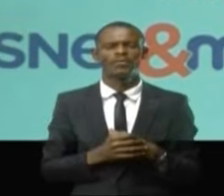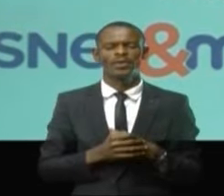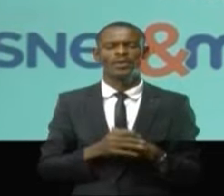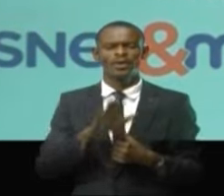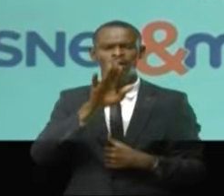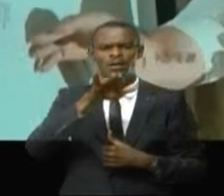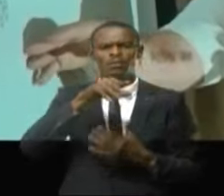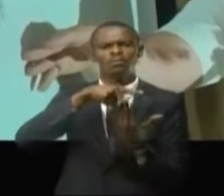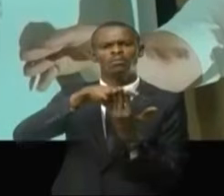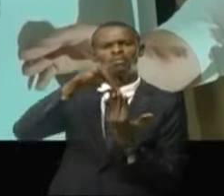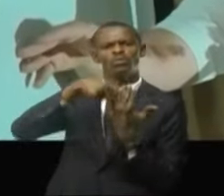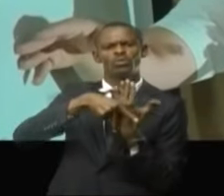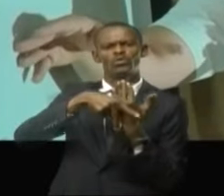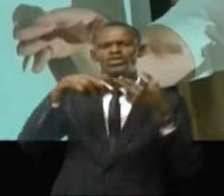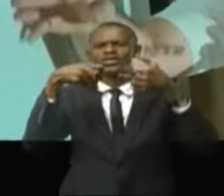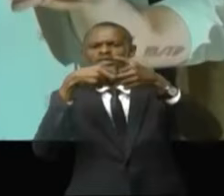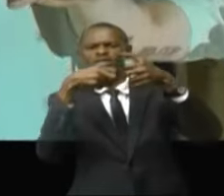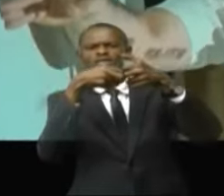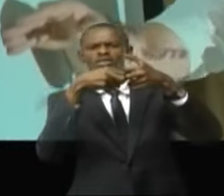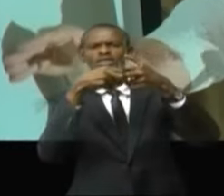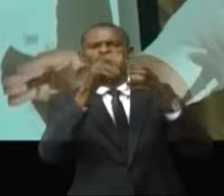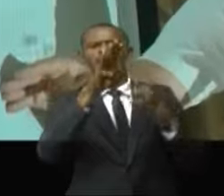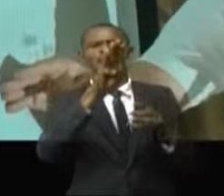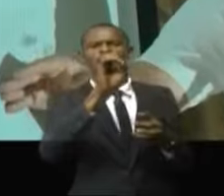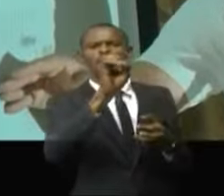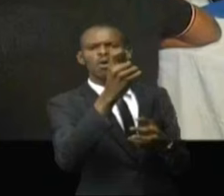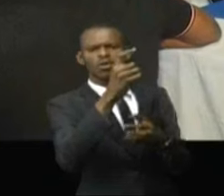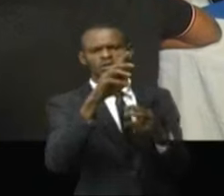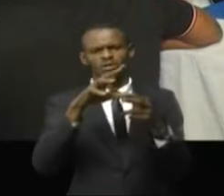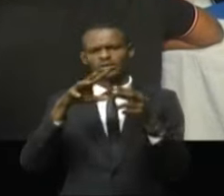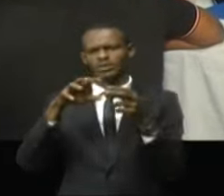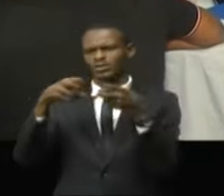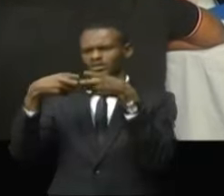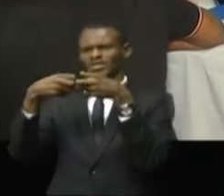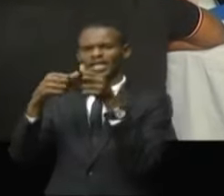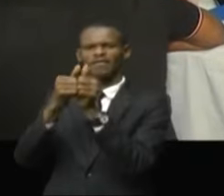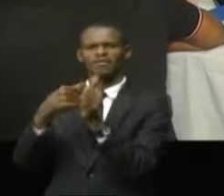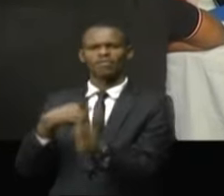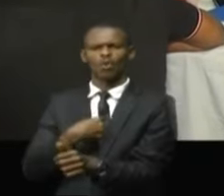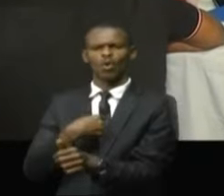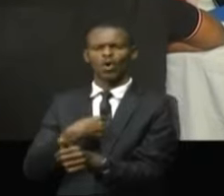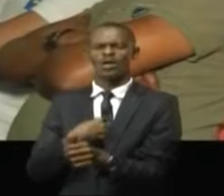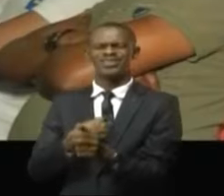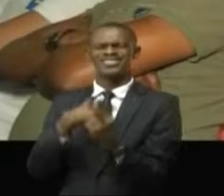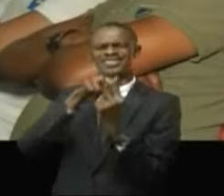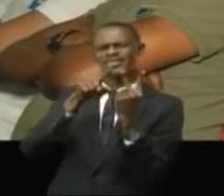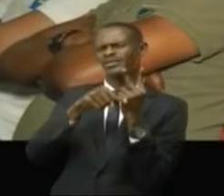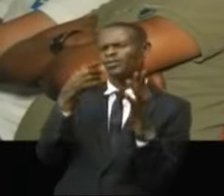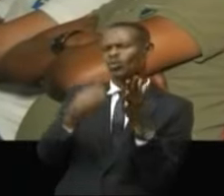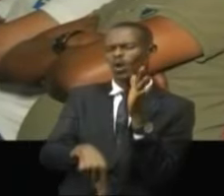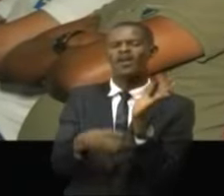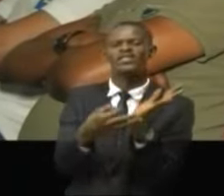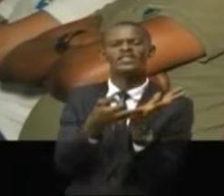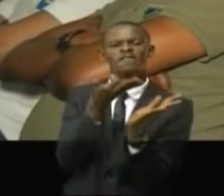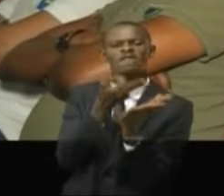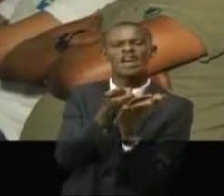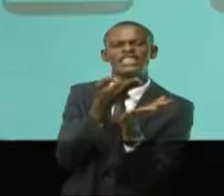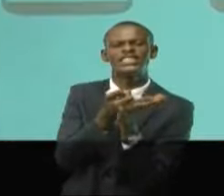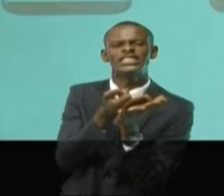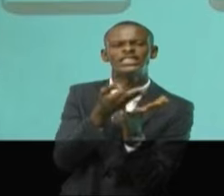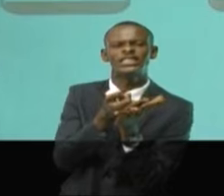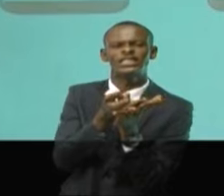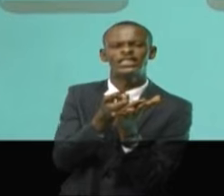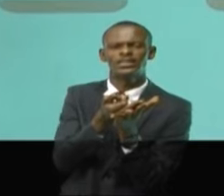Snell et moi. Ces nouveaux produits facilitent le paiement des factures des abonnés avec à la clé une utilisation rationnelle de